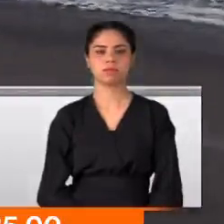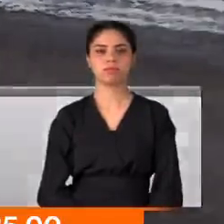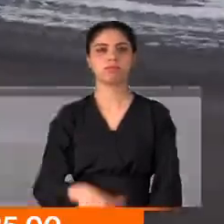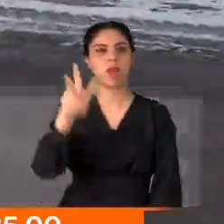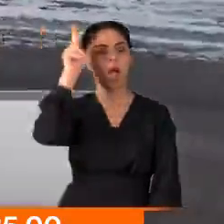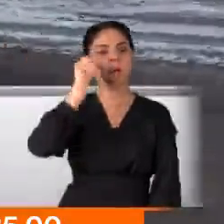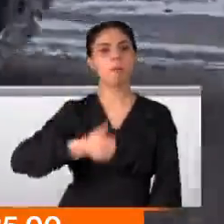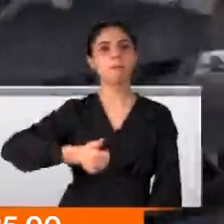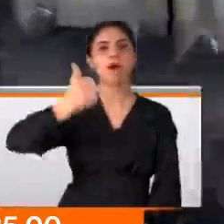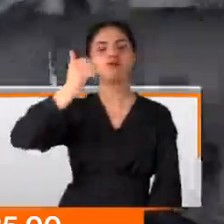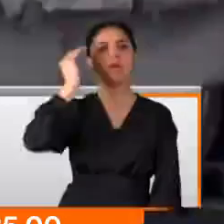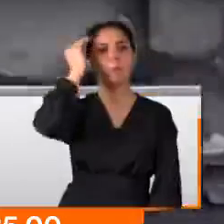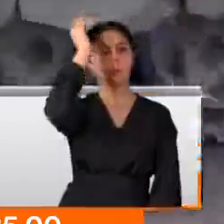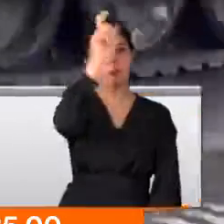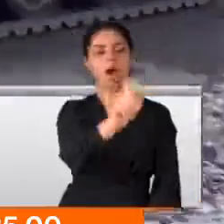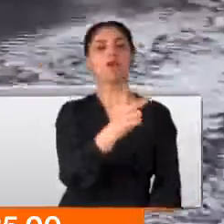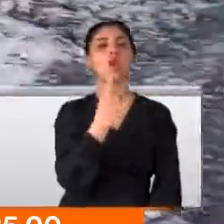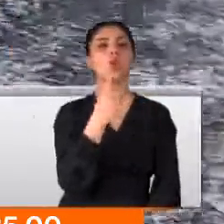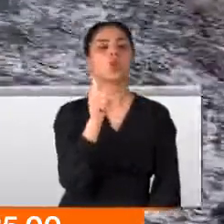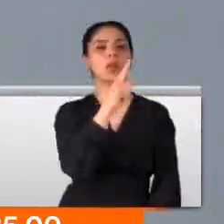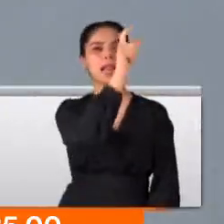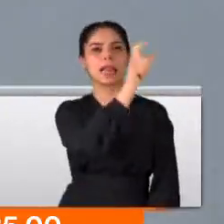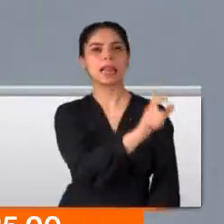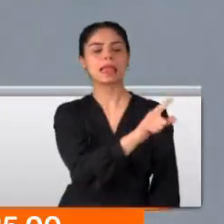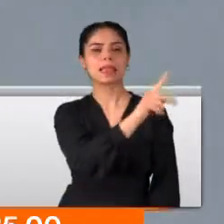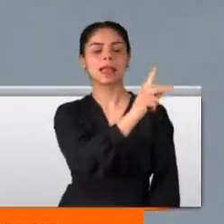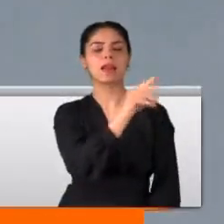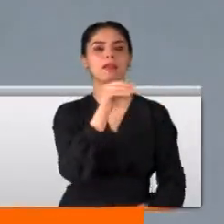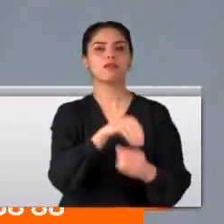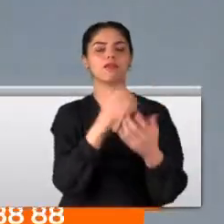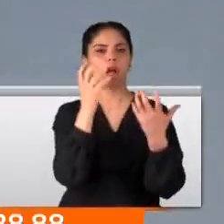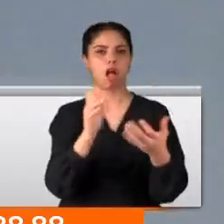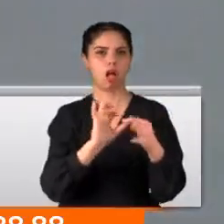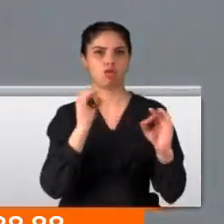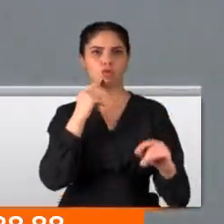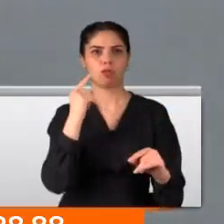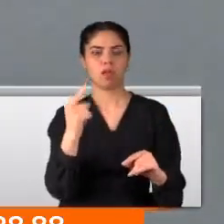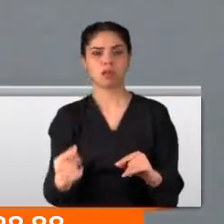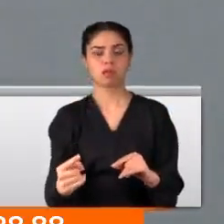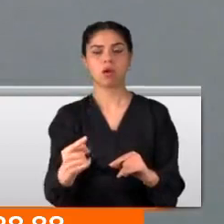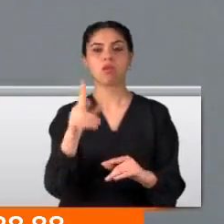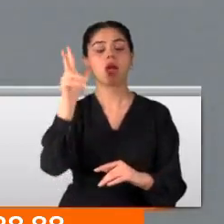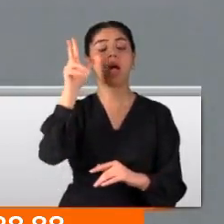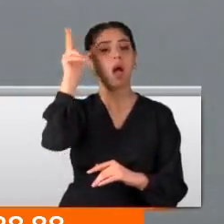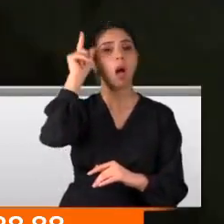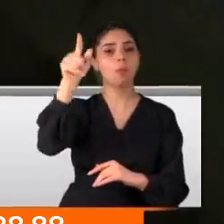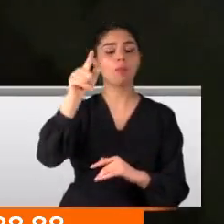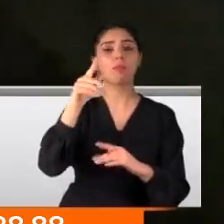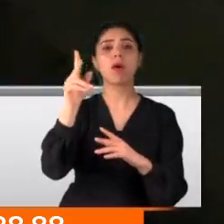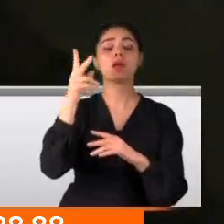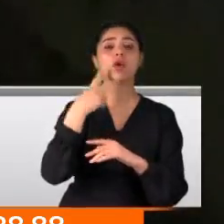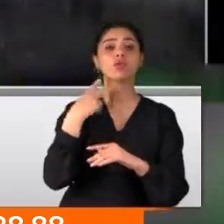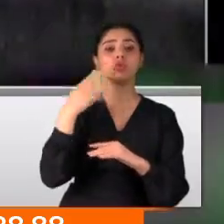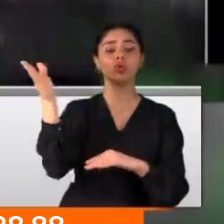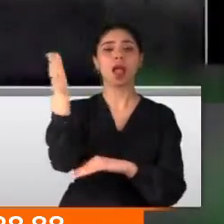Amerikan Başkanı Joe Biden, Rusya lideri Putin için sert ifadeler kullanmıştı. Amerika'nın Moskova Büyükelçisi John Sullivan, Dışişleri